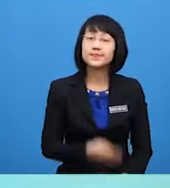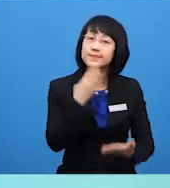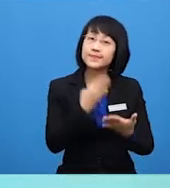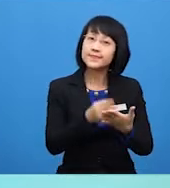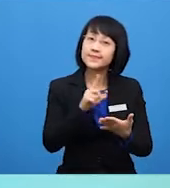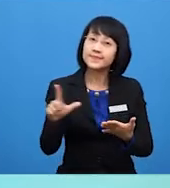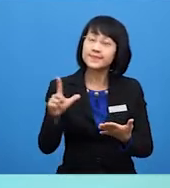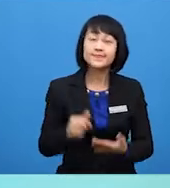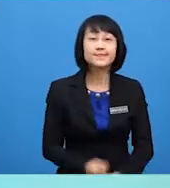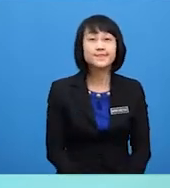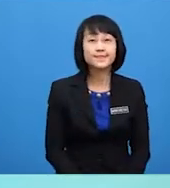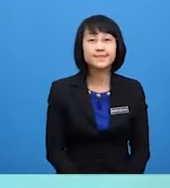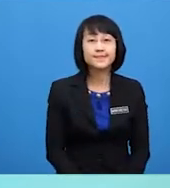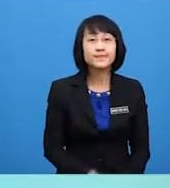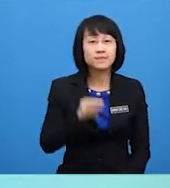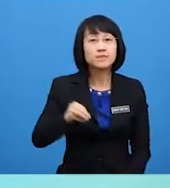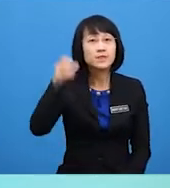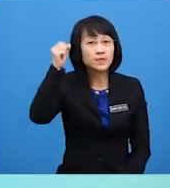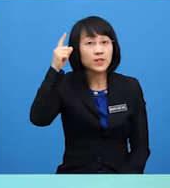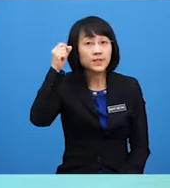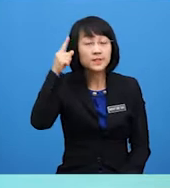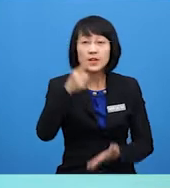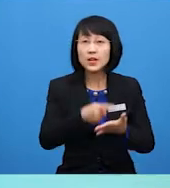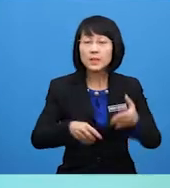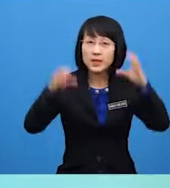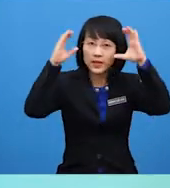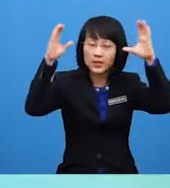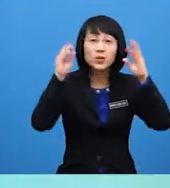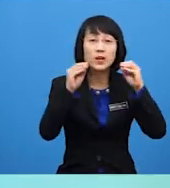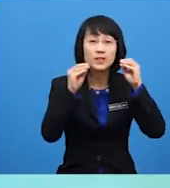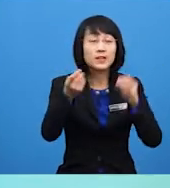Baiklah, setakat ini murid-murid faham apa yang cikgu